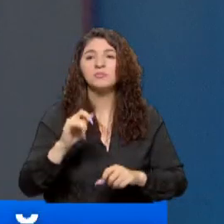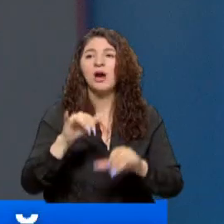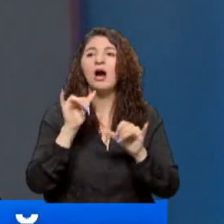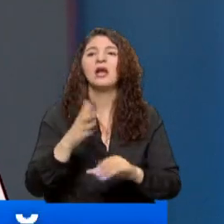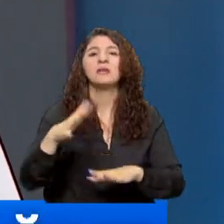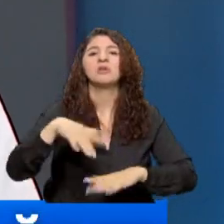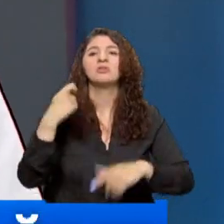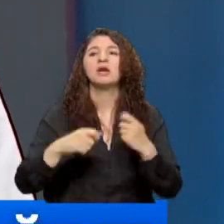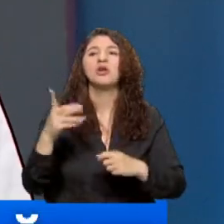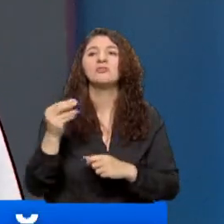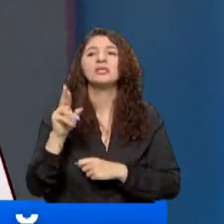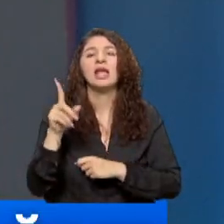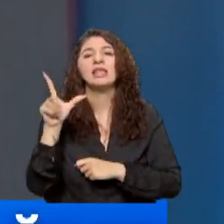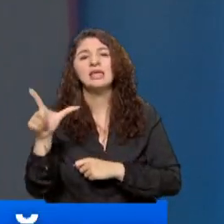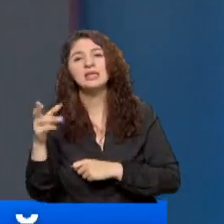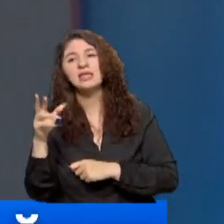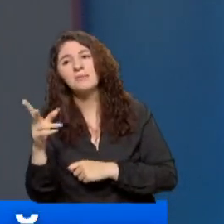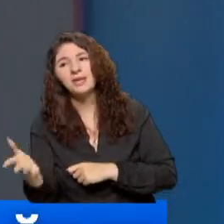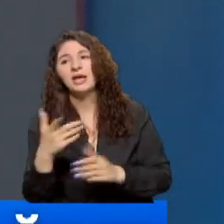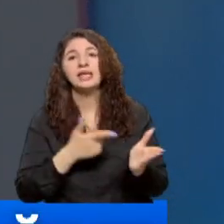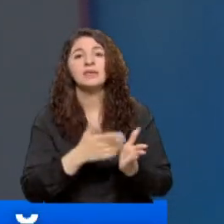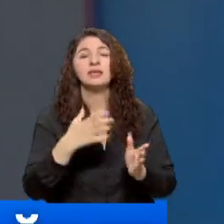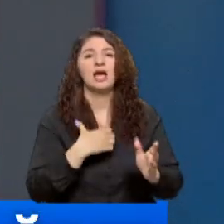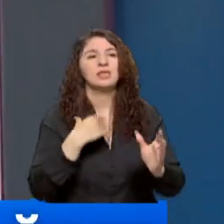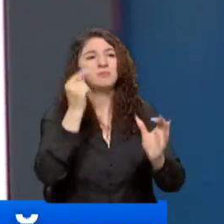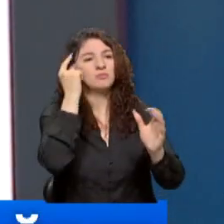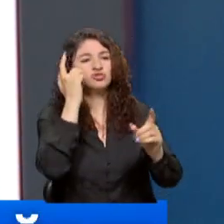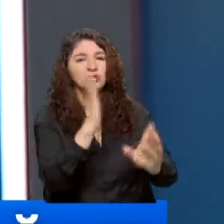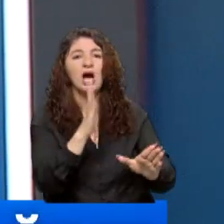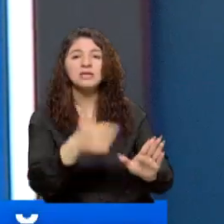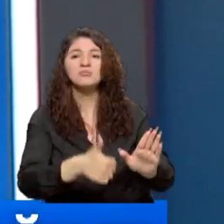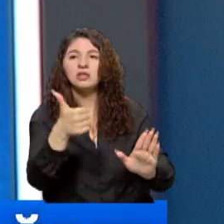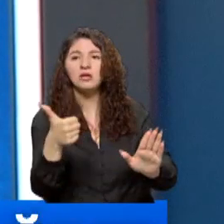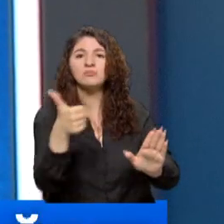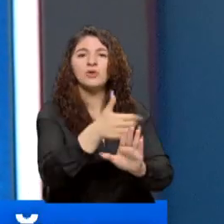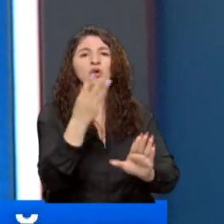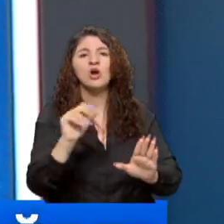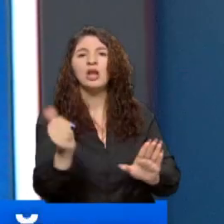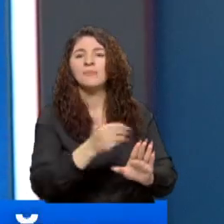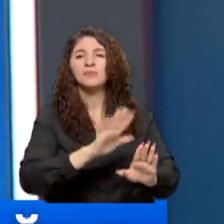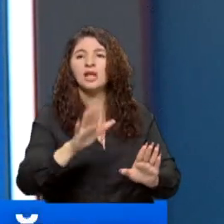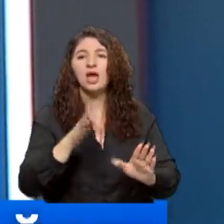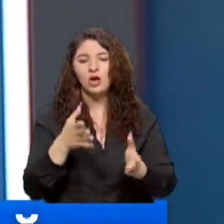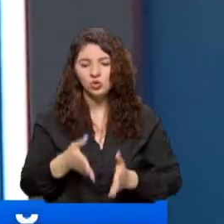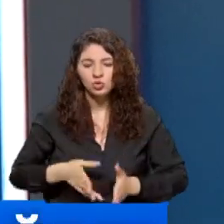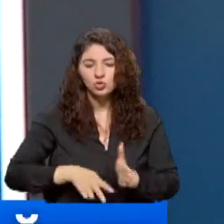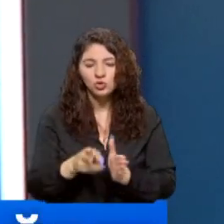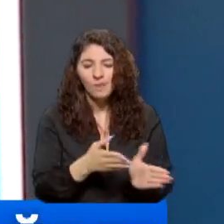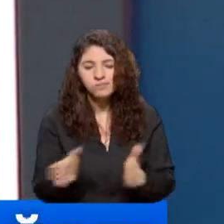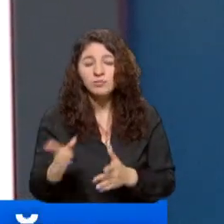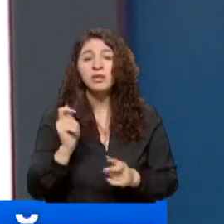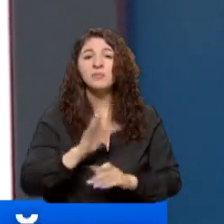Aynen Merkez Bankası'nın olması gerektiği gibi tarımı da kendi başına hangi bakan gelirse gelsin rayından